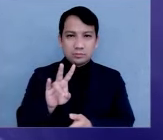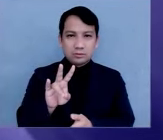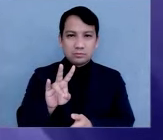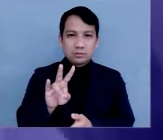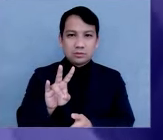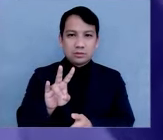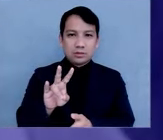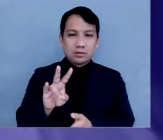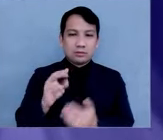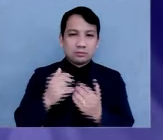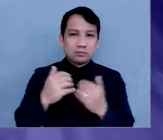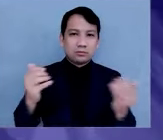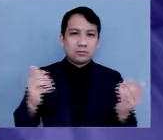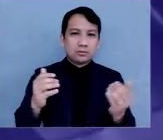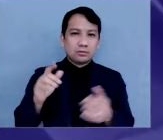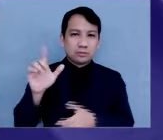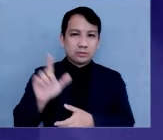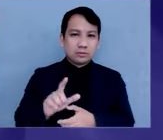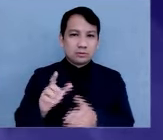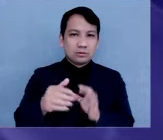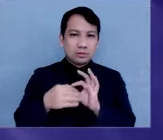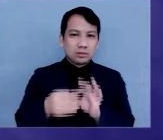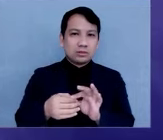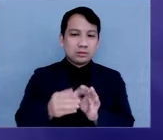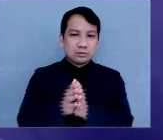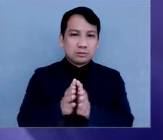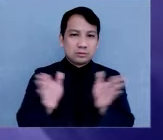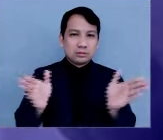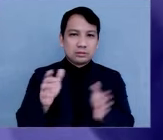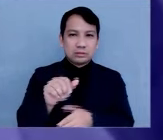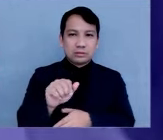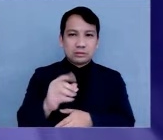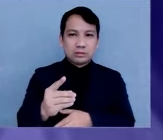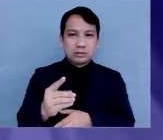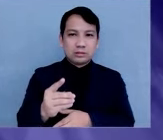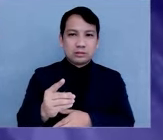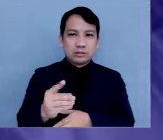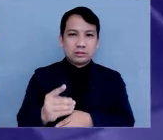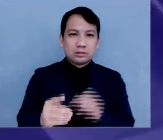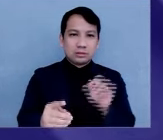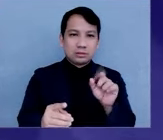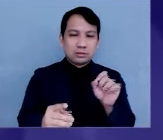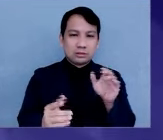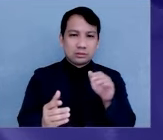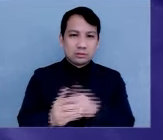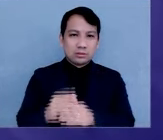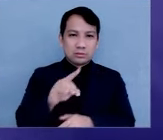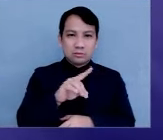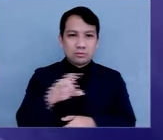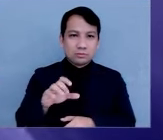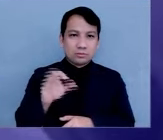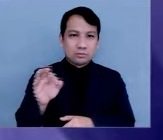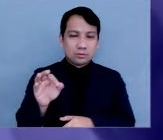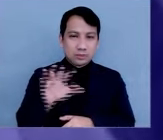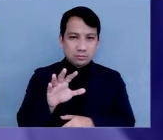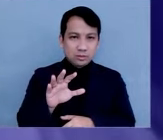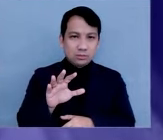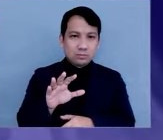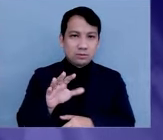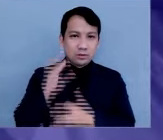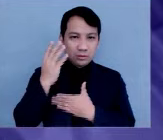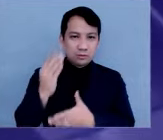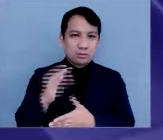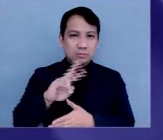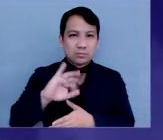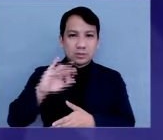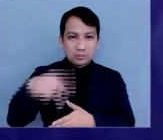1,387 pesos ang pinakamurang tiket na general admission, habang 11,195 pesos naman ang